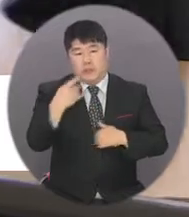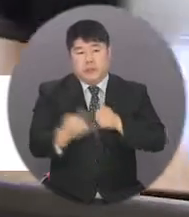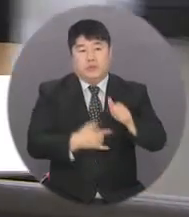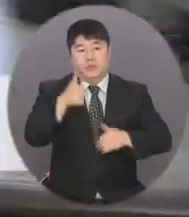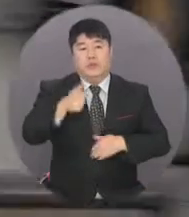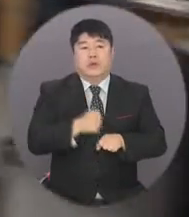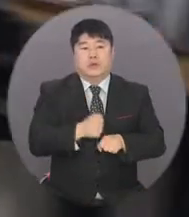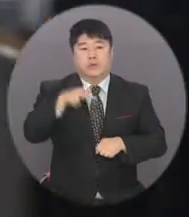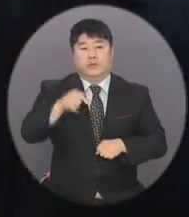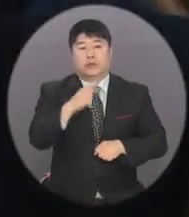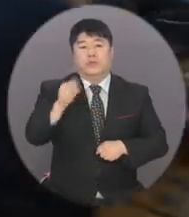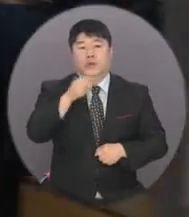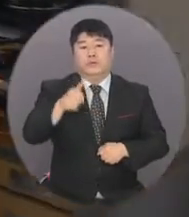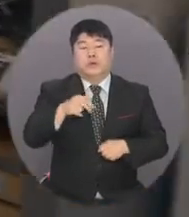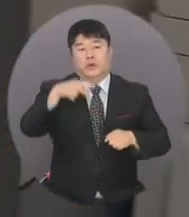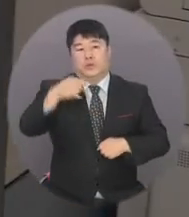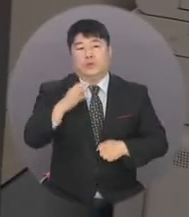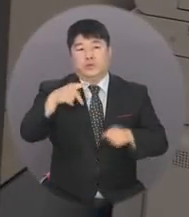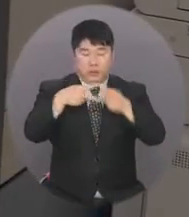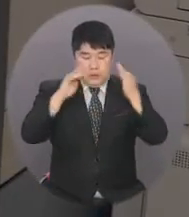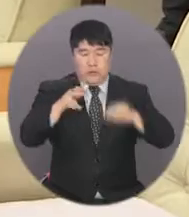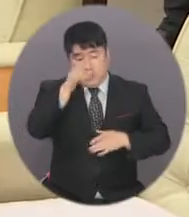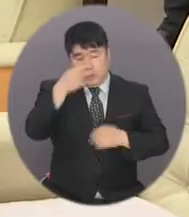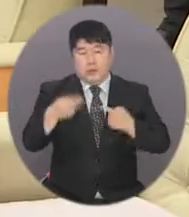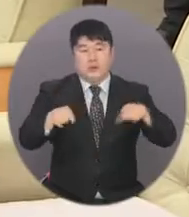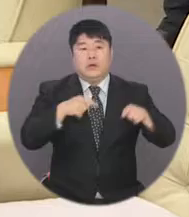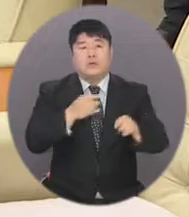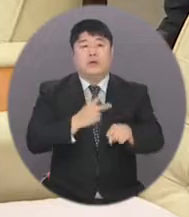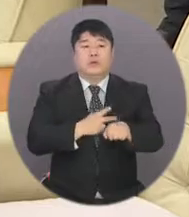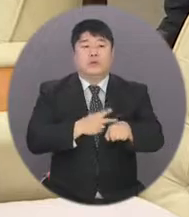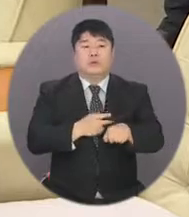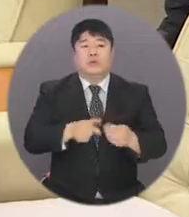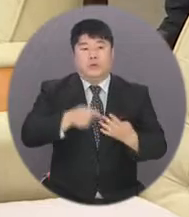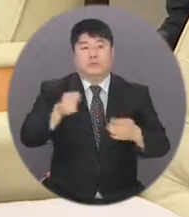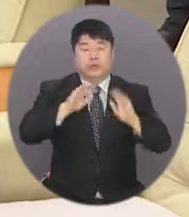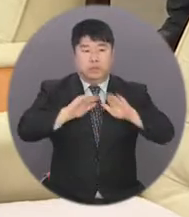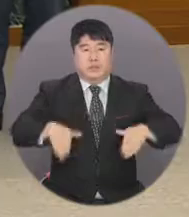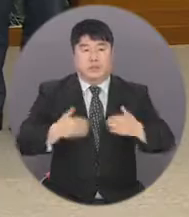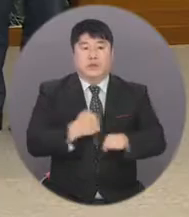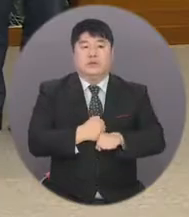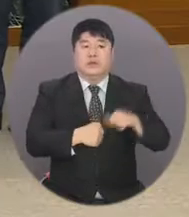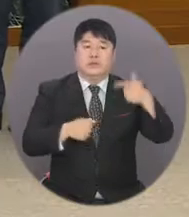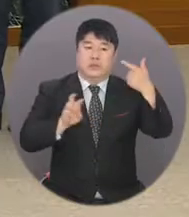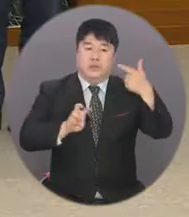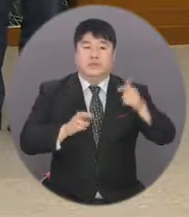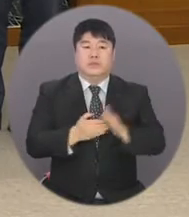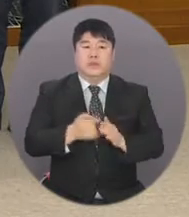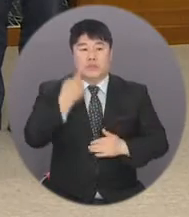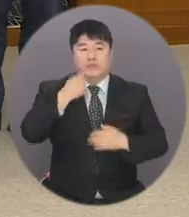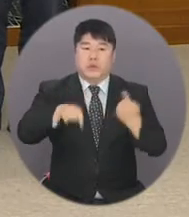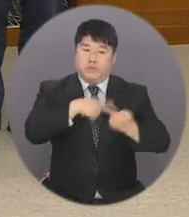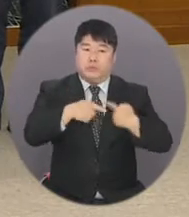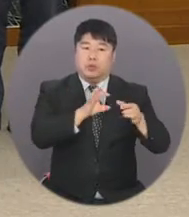위원장은 조만영 동신대 경찰행정학과 교수가 선정된 가운데 전라남도는 다음 달 30일까지 시범 운영을